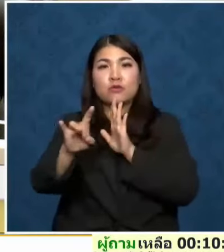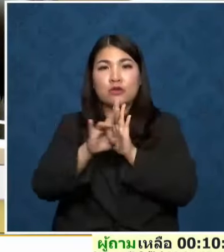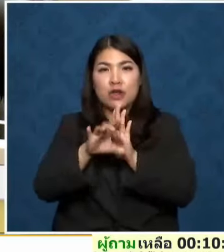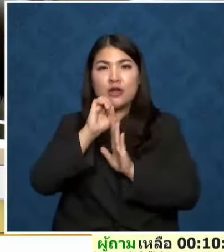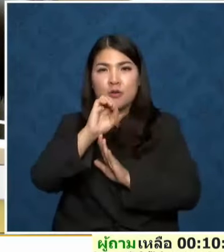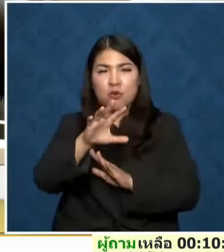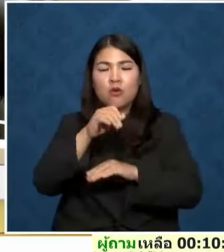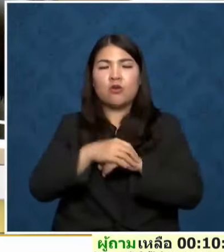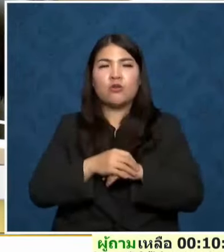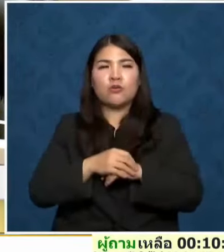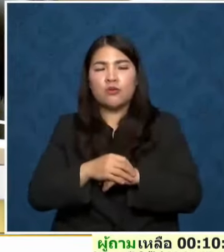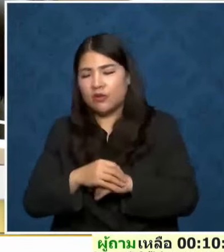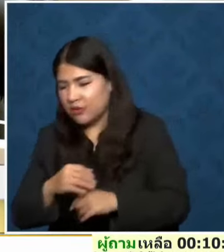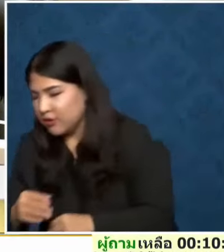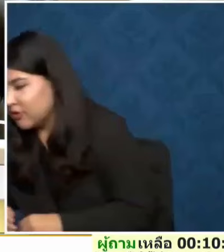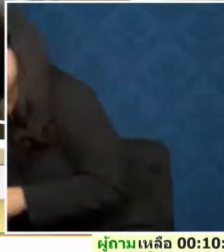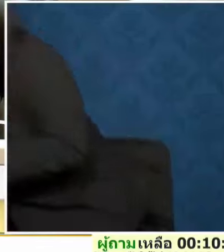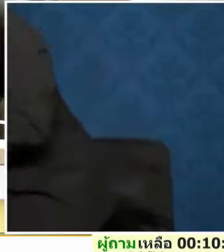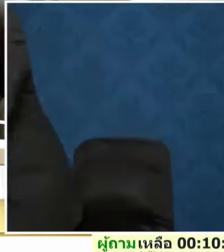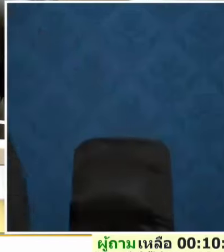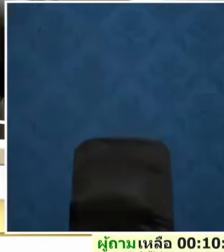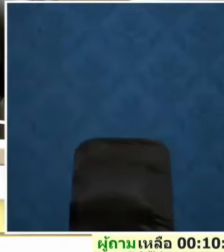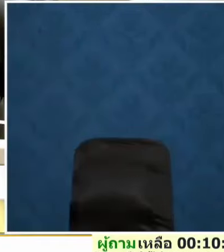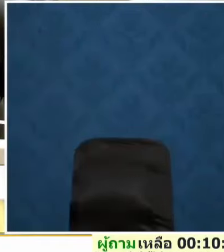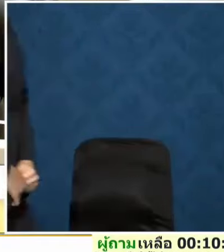ท่านรบปรว่าวันพิษต์ที่ 21